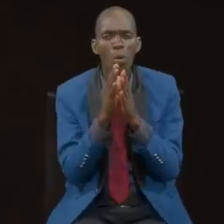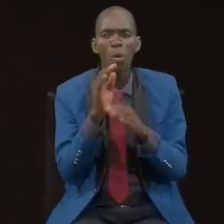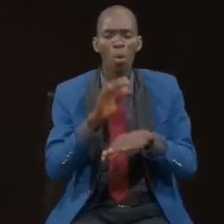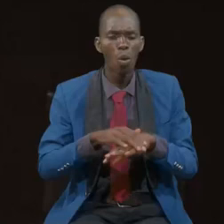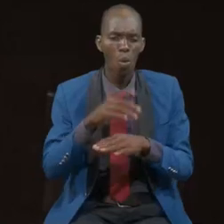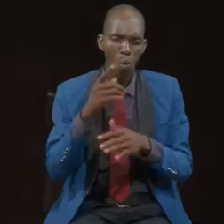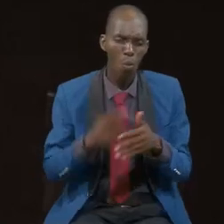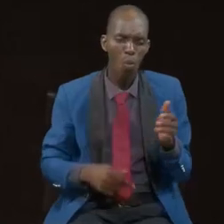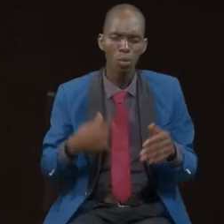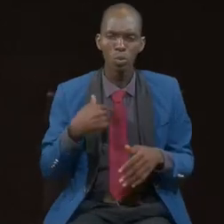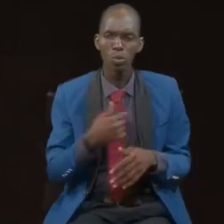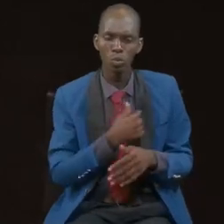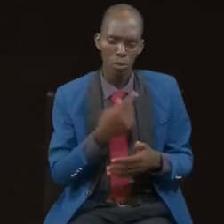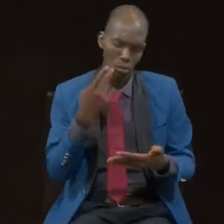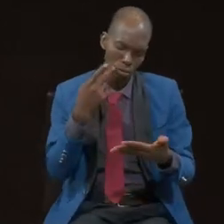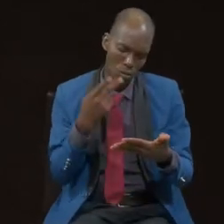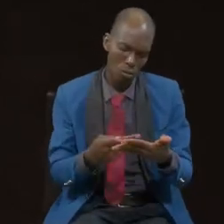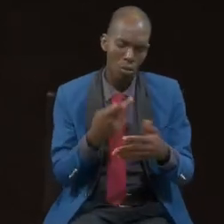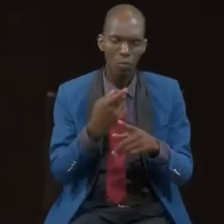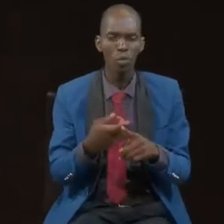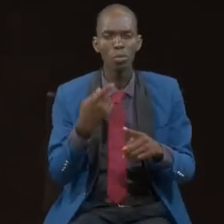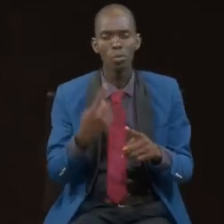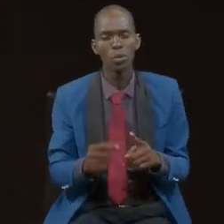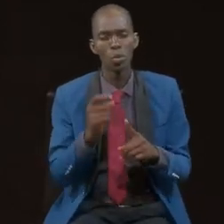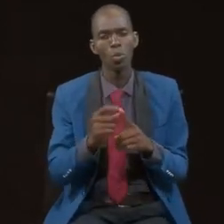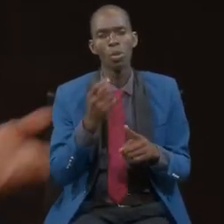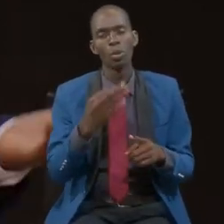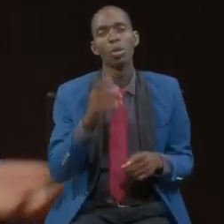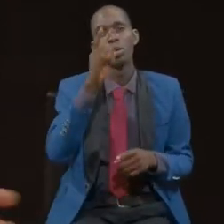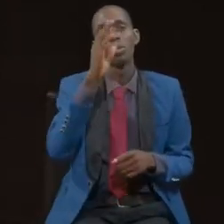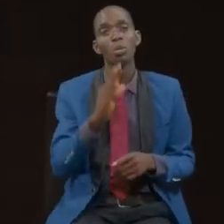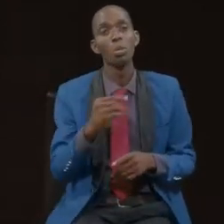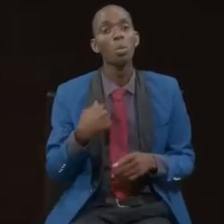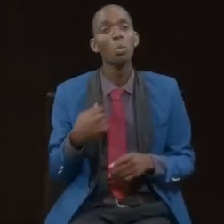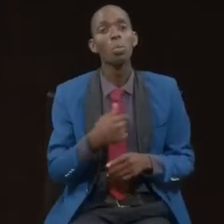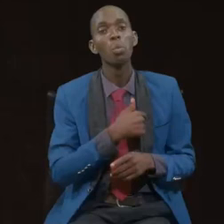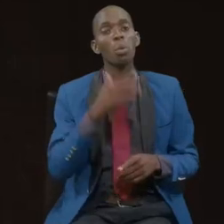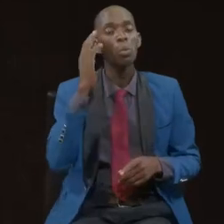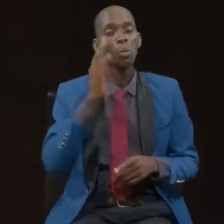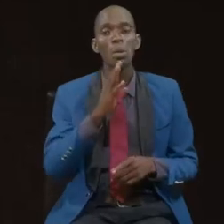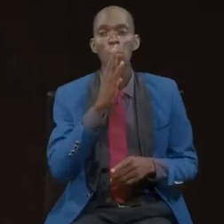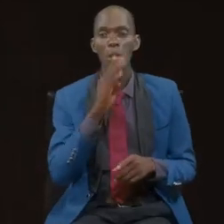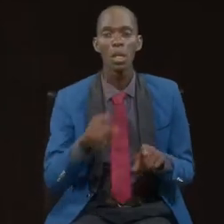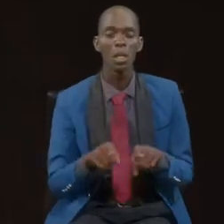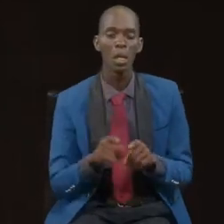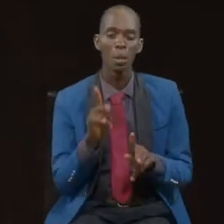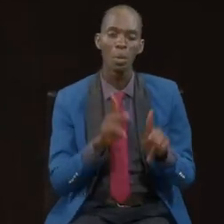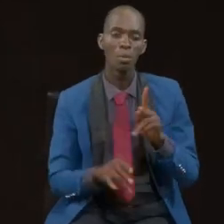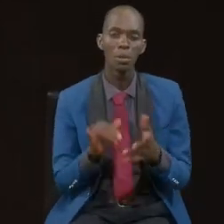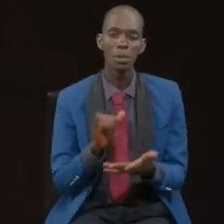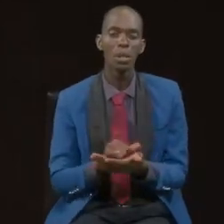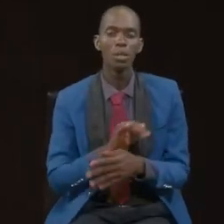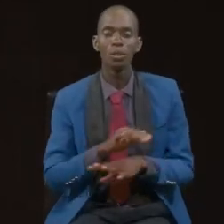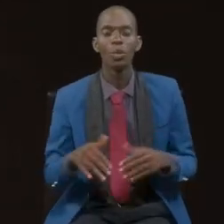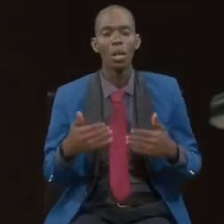on ne prie pas sur ce qu'on a vu dans le miroir de la parole de Dieu, alors nous serons semblables aux gens qui n'ont